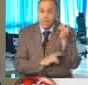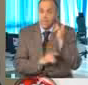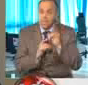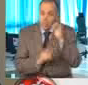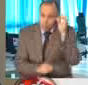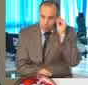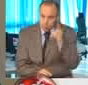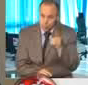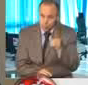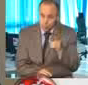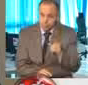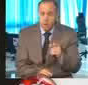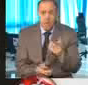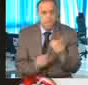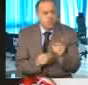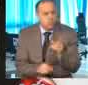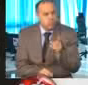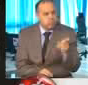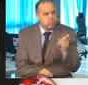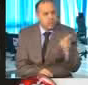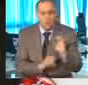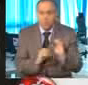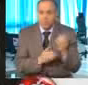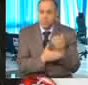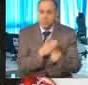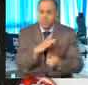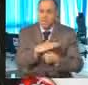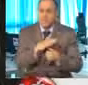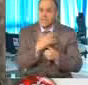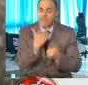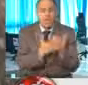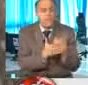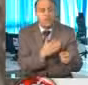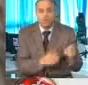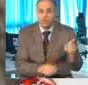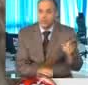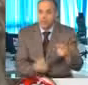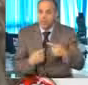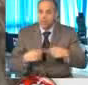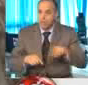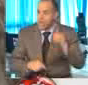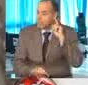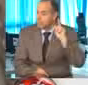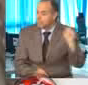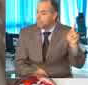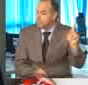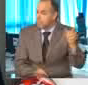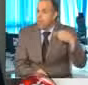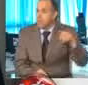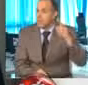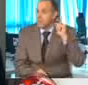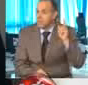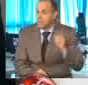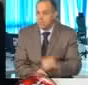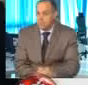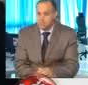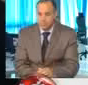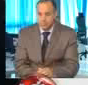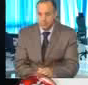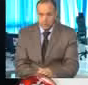البلاد، فقد انتقد الكثيرون تواصل غياب الرؤساء الثلاث عن جلسات الاستماع العلنية. استثناء